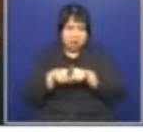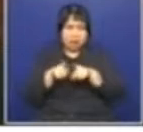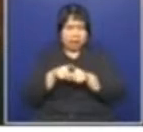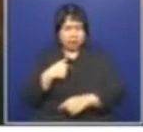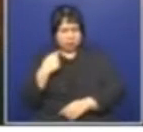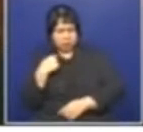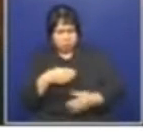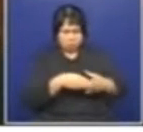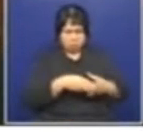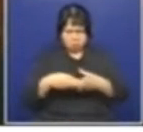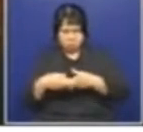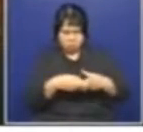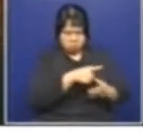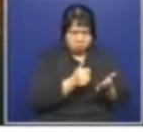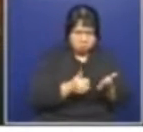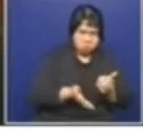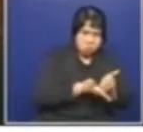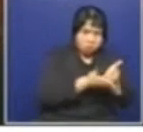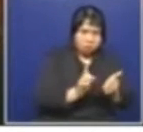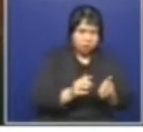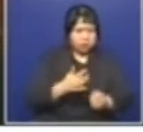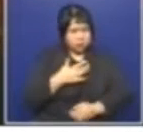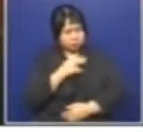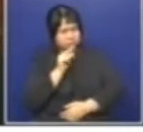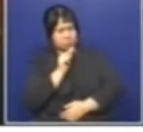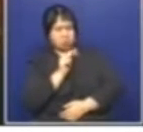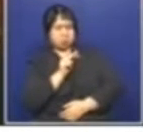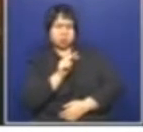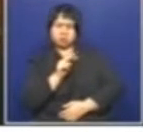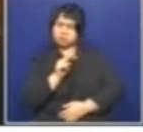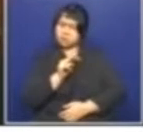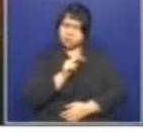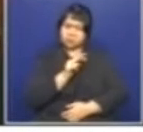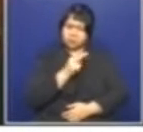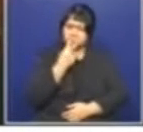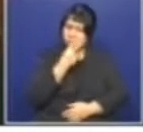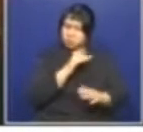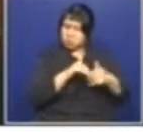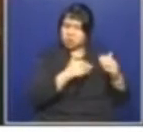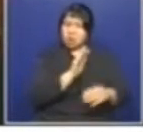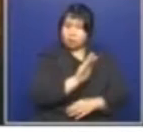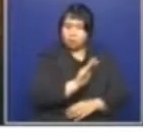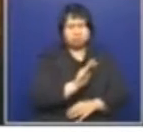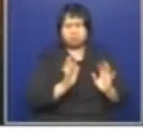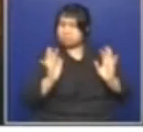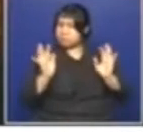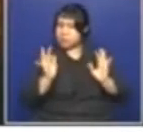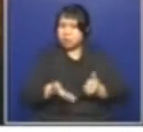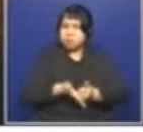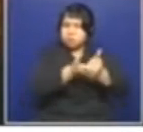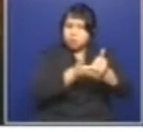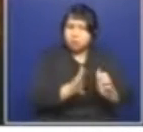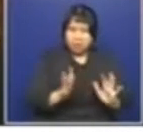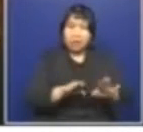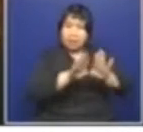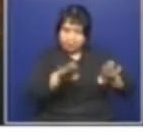นี้เหมือนกันแหละแต่ดูไปดูไปดูมาดูไปดูมาดูพัฒนาการแบบมันไม่ใช่อ่ะเด็กเยาวชนซึ่งมัน